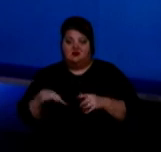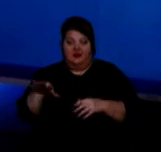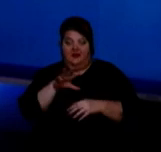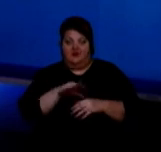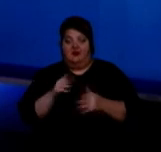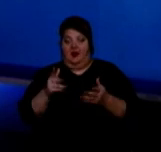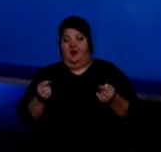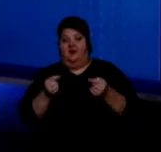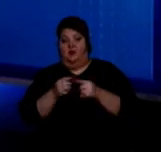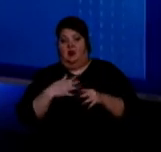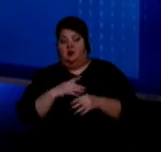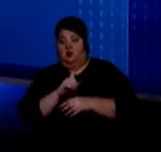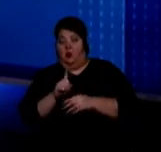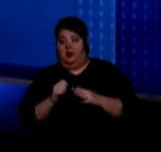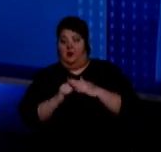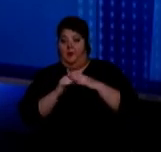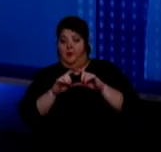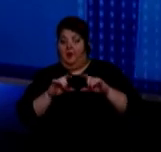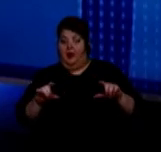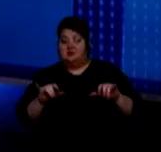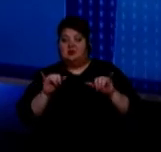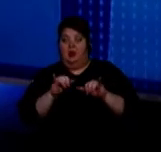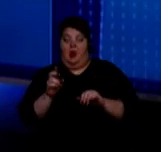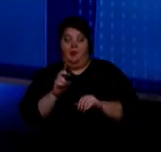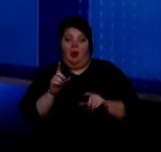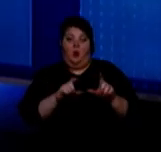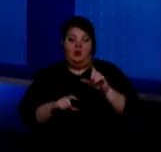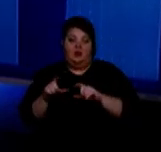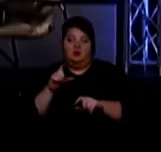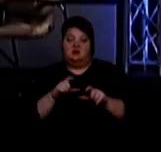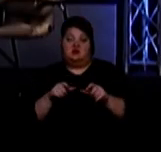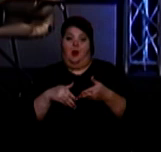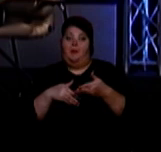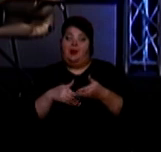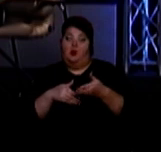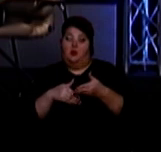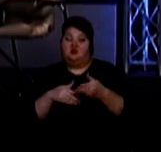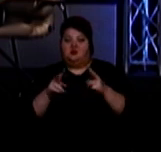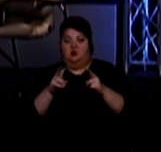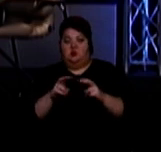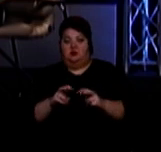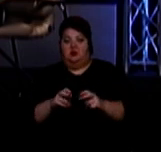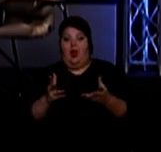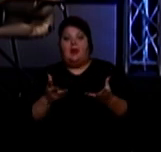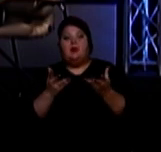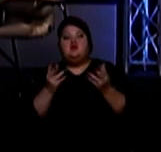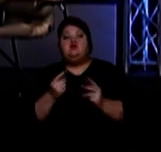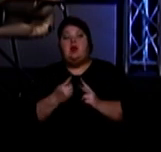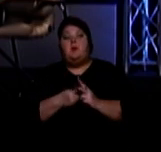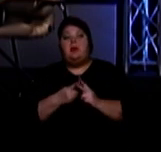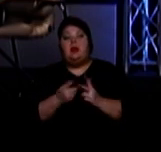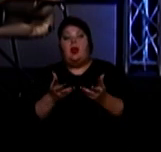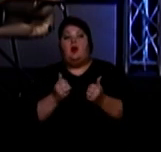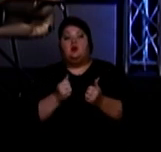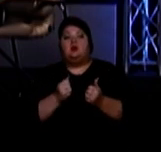ну, відповідно, нашої нормативної бази, і біохімічні, і гематологічні дослідження проводяться. А які ще пільги отримує